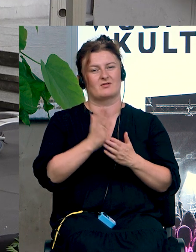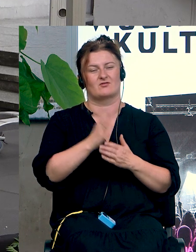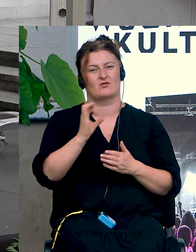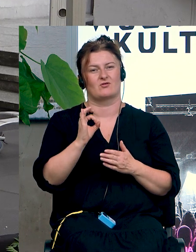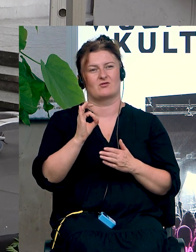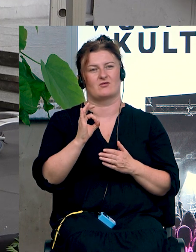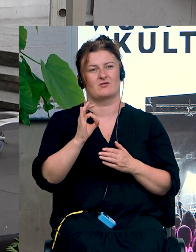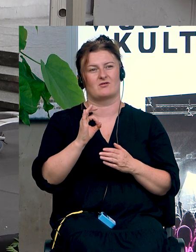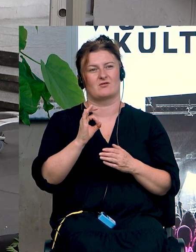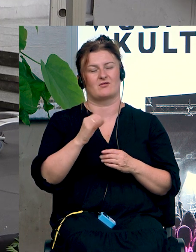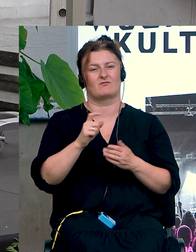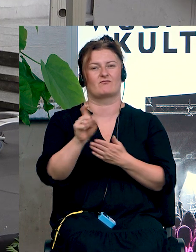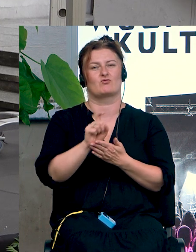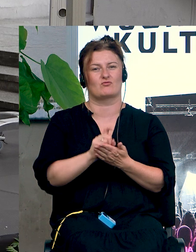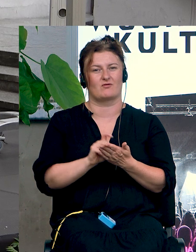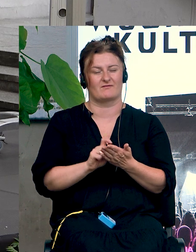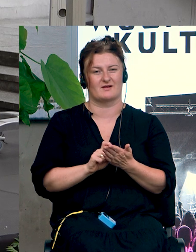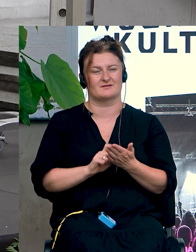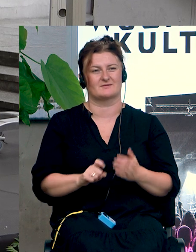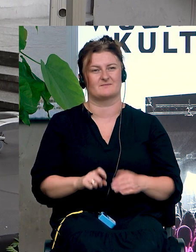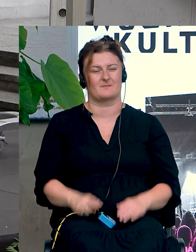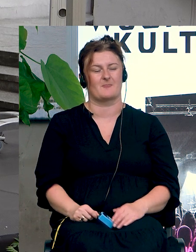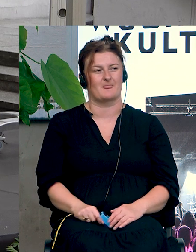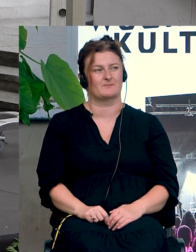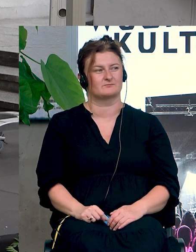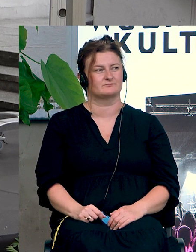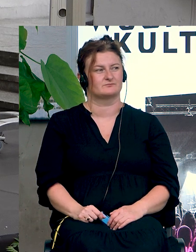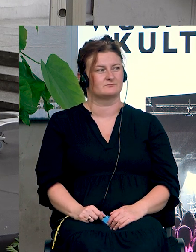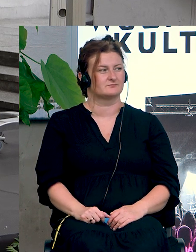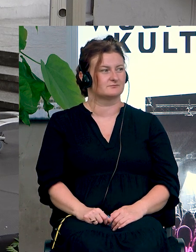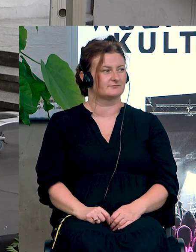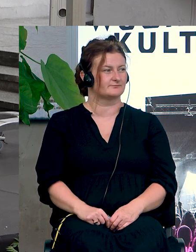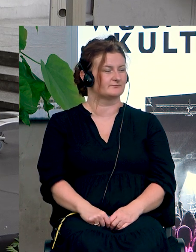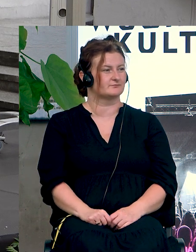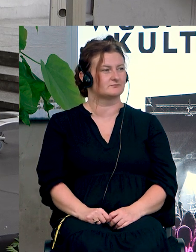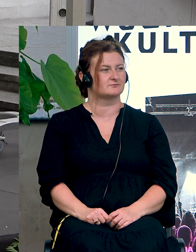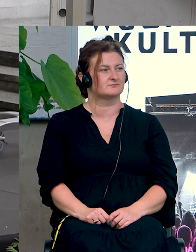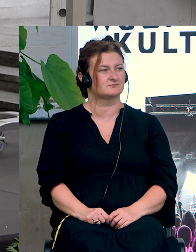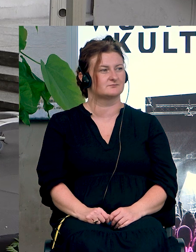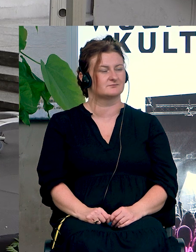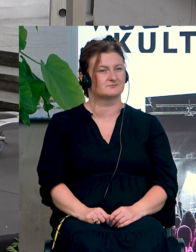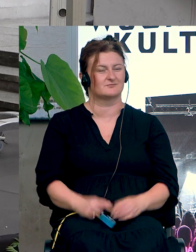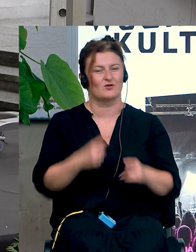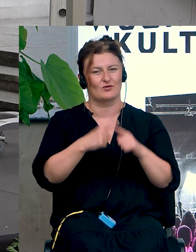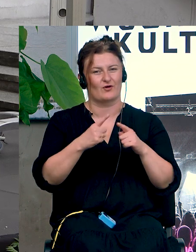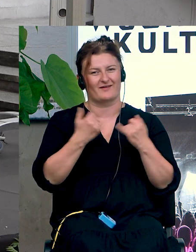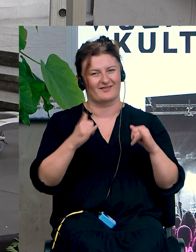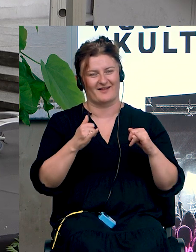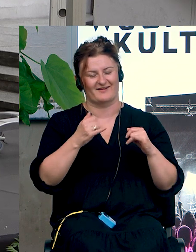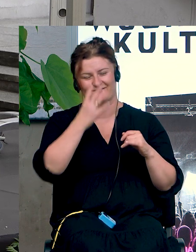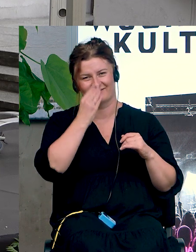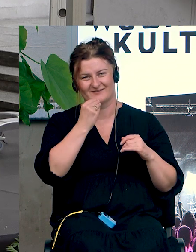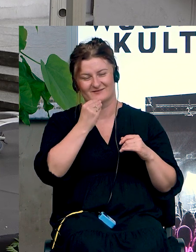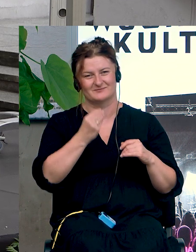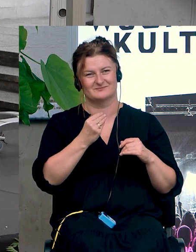вона двома мовами. Двома. Слухайте, це трохи не так працює. Давайте вам після заходу розкажу. Окей, як мінімум, я до цього нічого немає